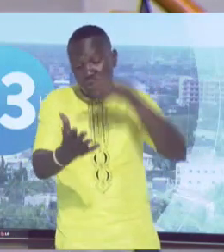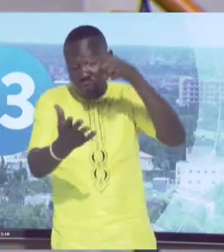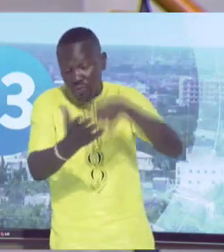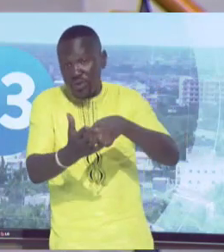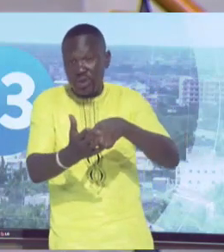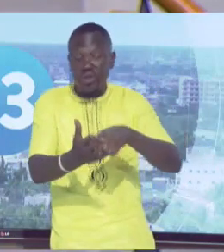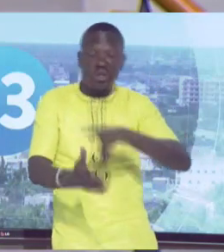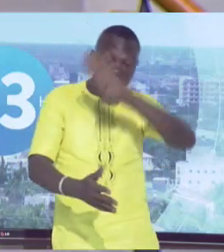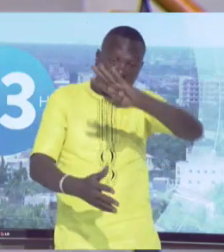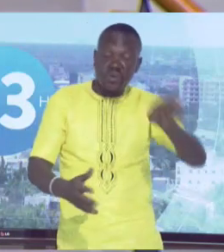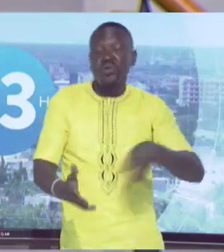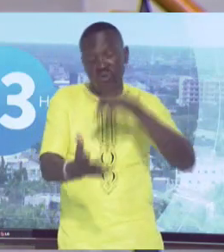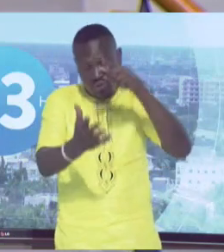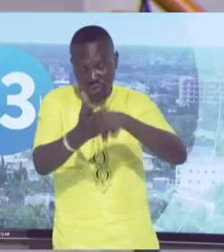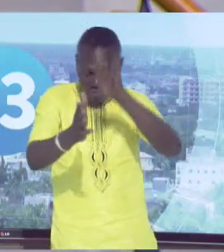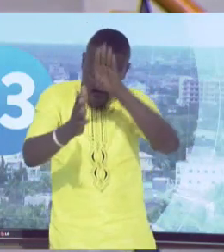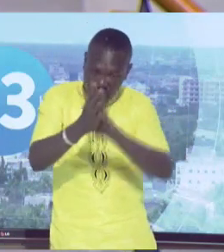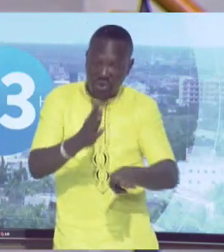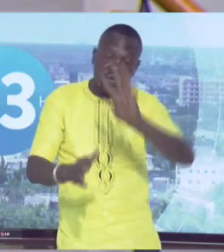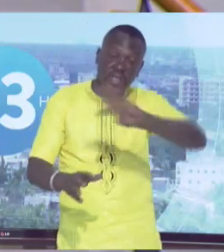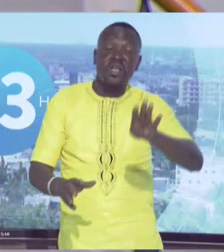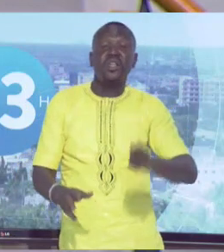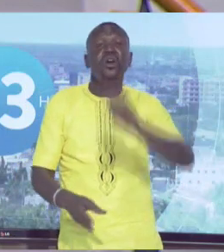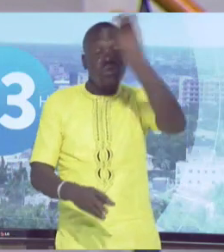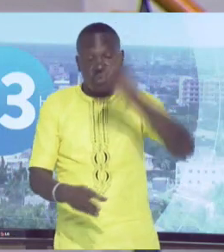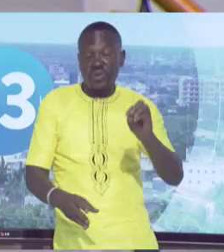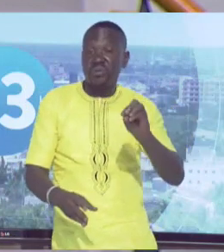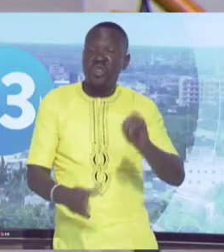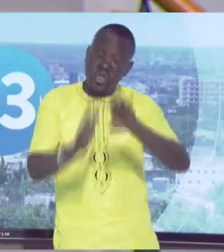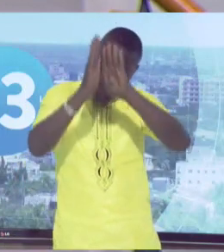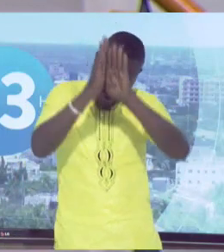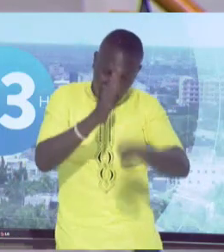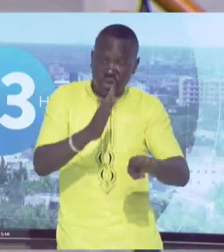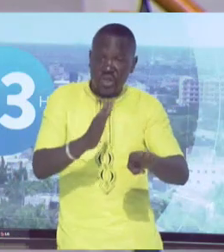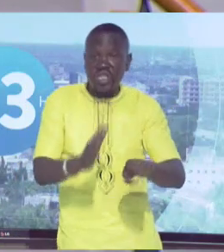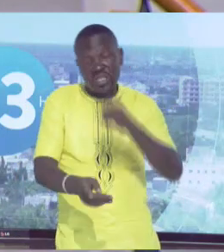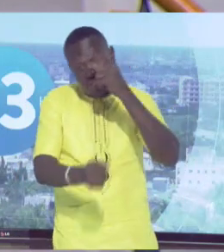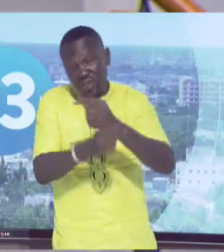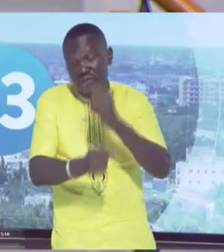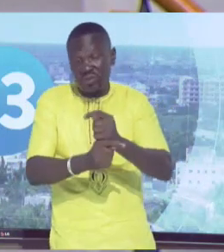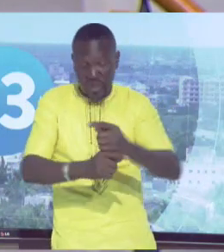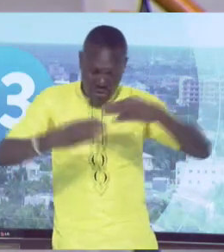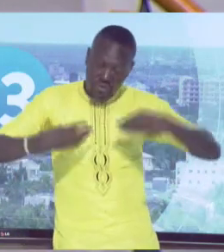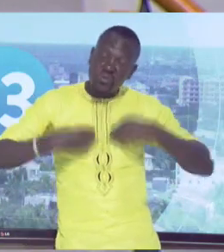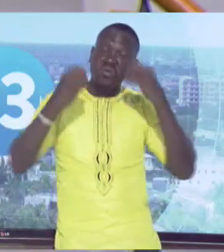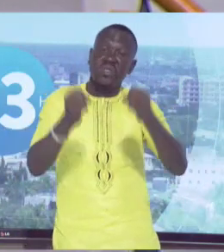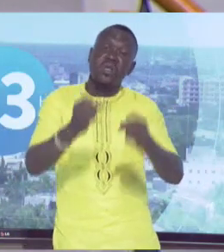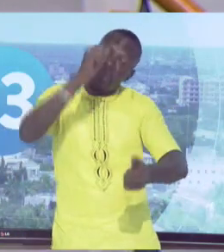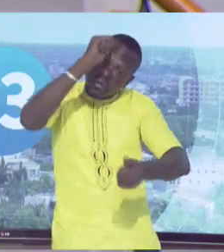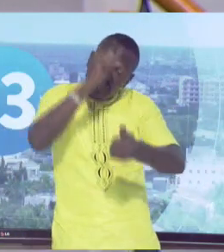pour 1000, soit une réduction de 40%. Une diminution des dépenses catastrophiques de santé qui passe